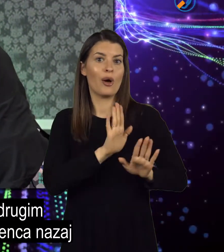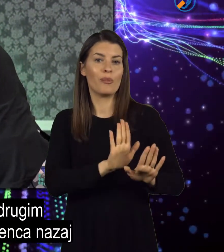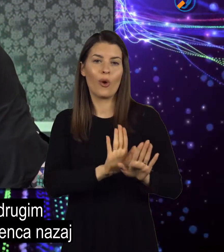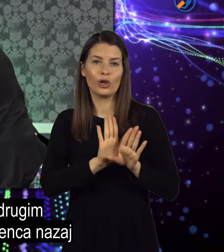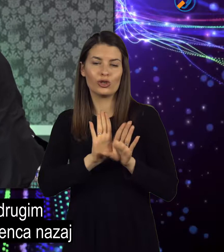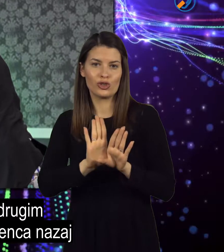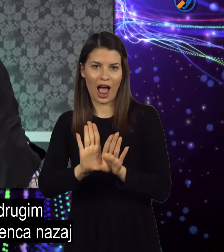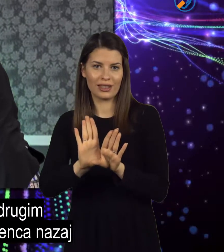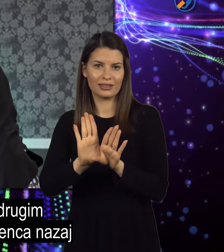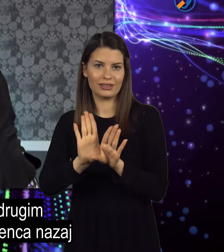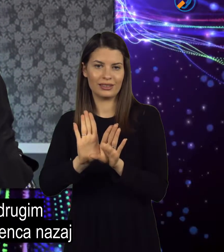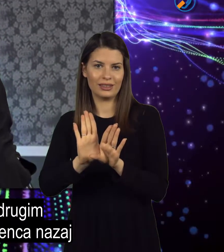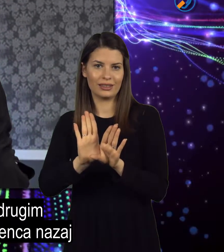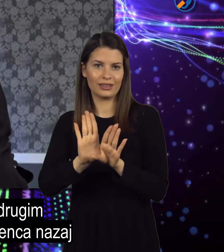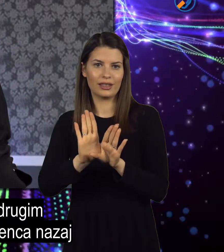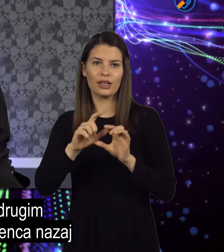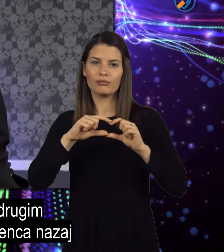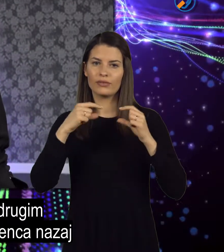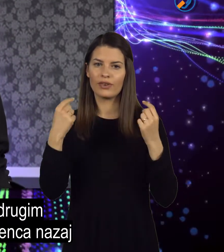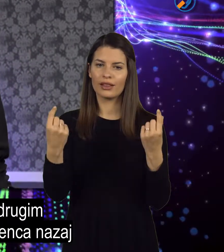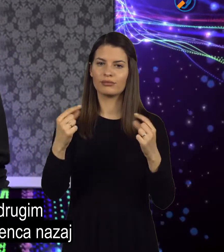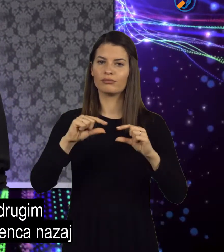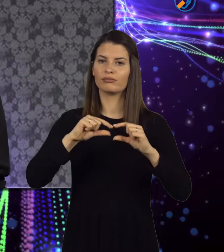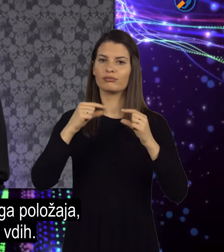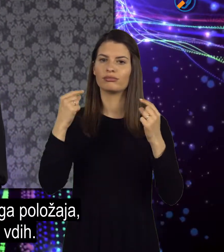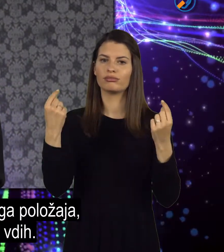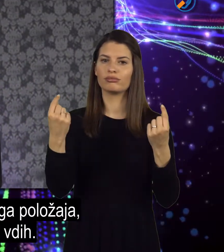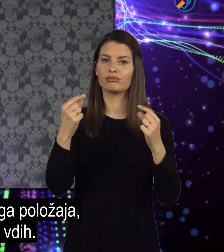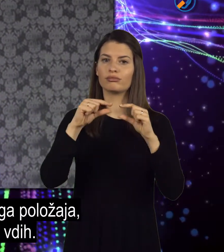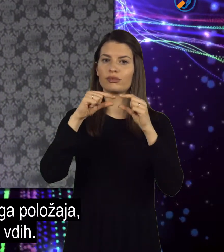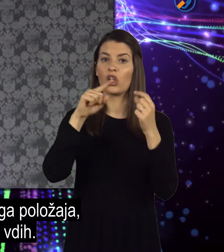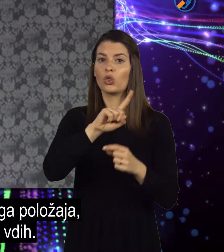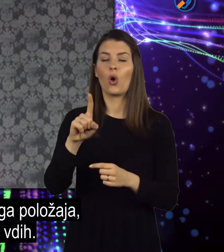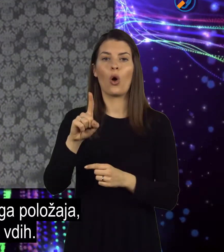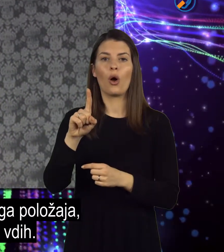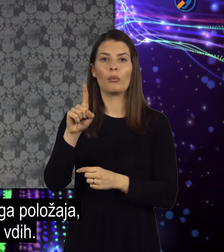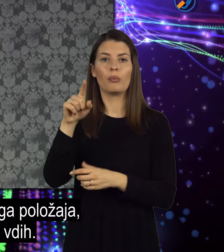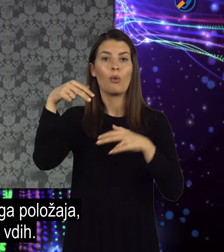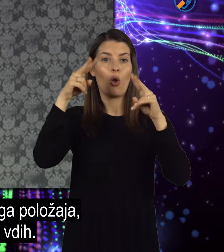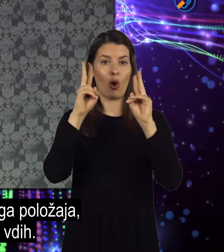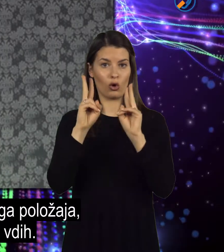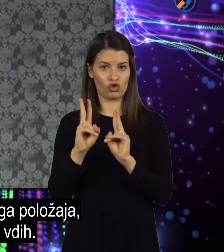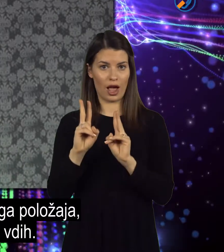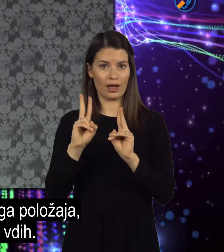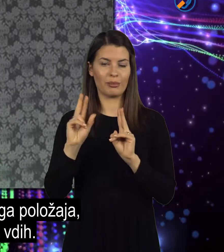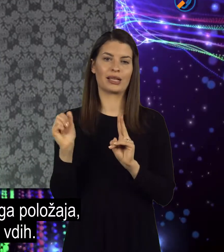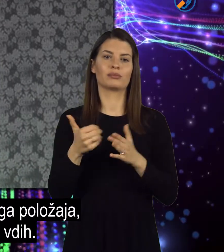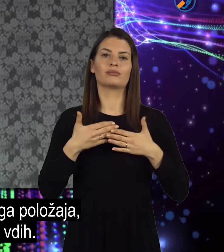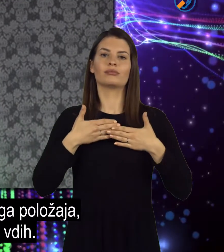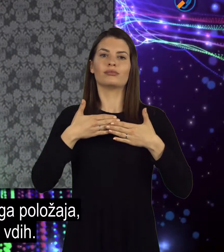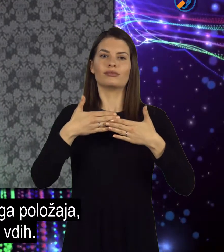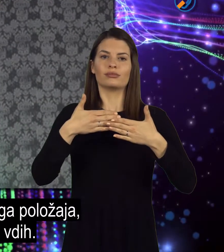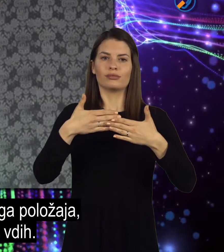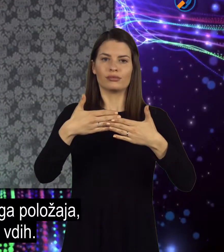drugim zlagaš svoja vretenca nazaj vse do izhodiščnega položaja, kjer